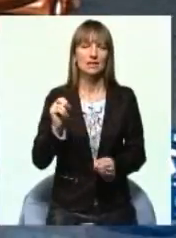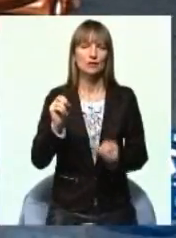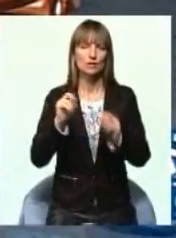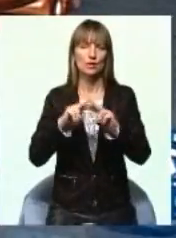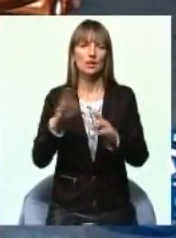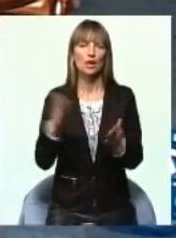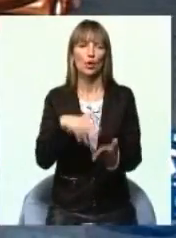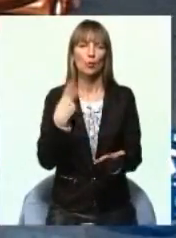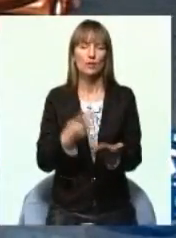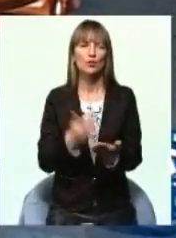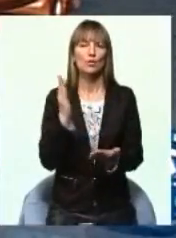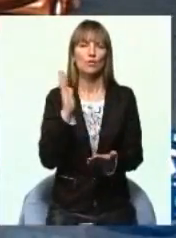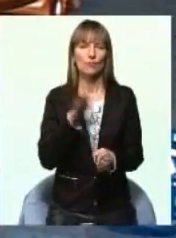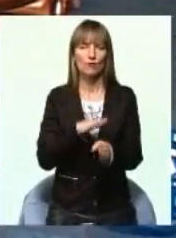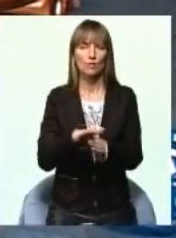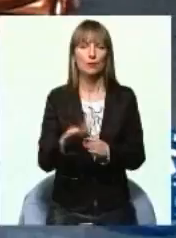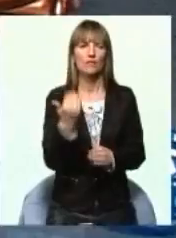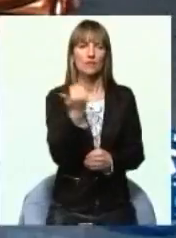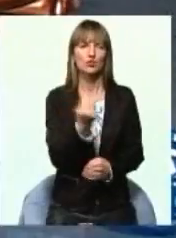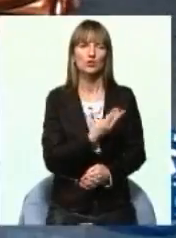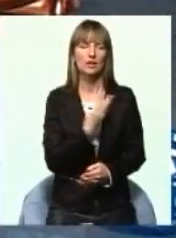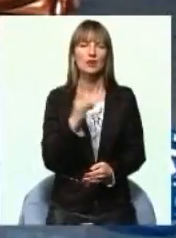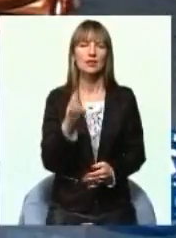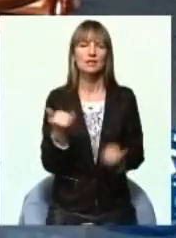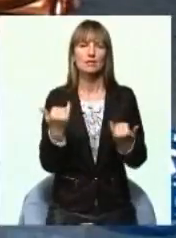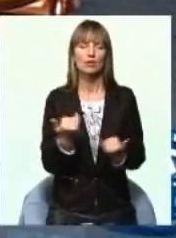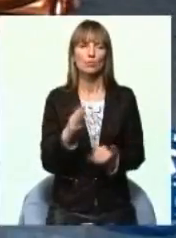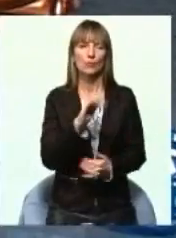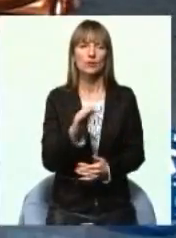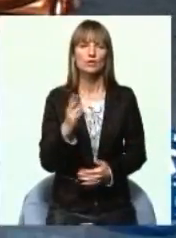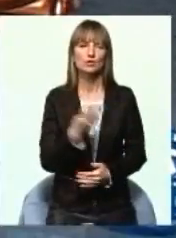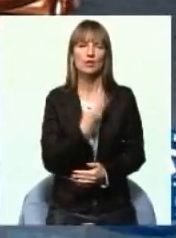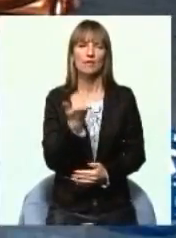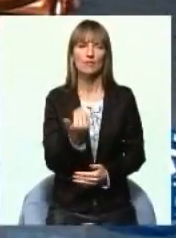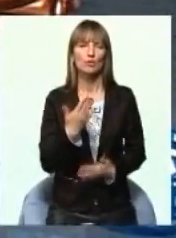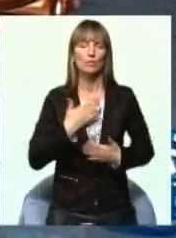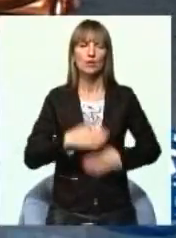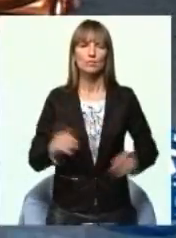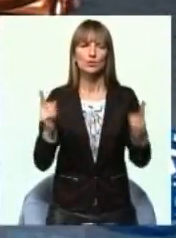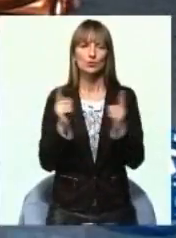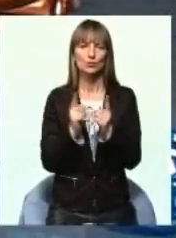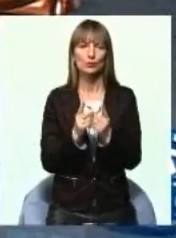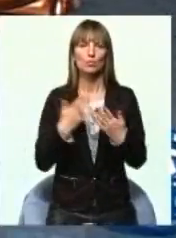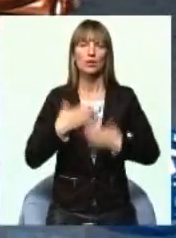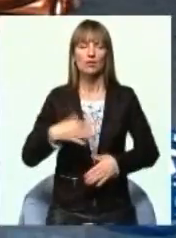спадуть, справдять ваші бажання. Ну, а на сьогодні ми з вами прощаємося, бажаємо вам приємних зустрічей,